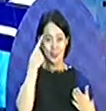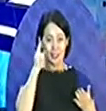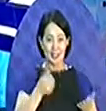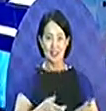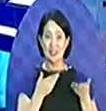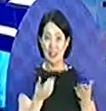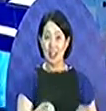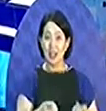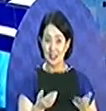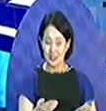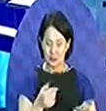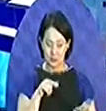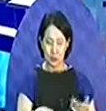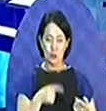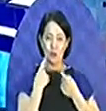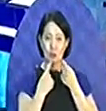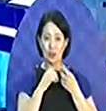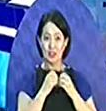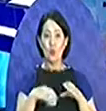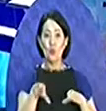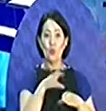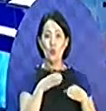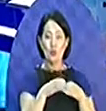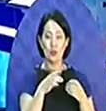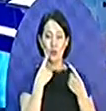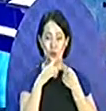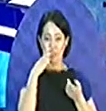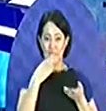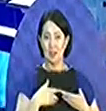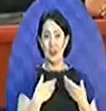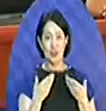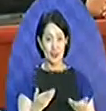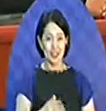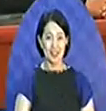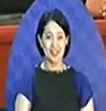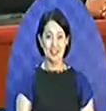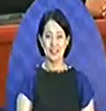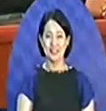өнөөдрийн хурлаанаар яригдлаа. Одоо бүлгийн хурлааны мэдээллээс хүргэе.